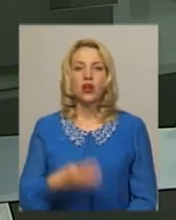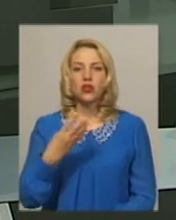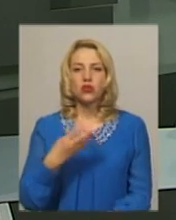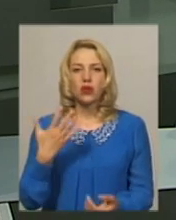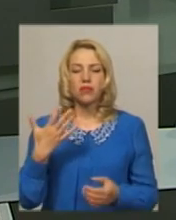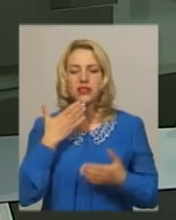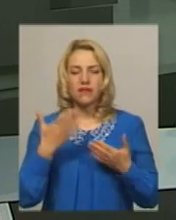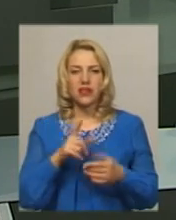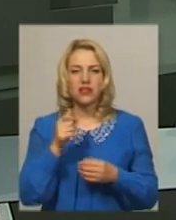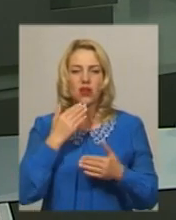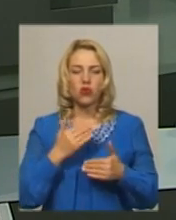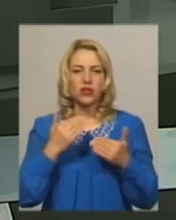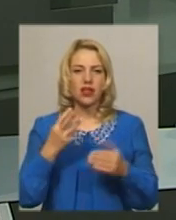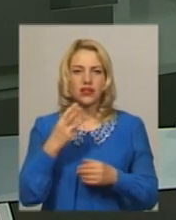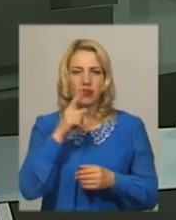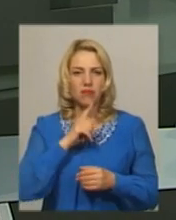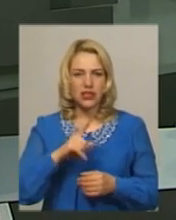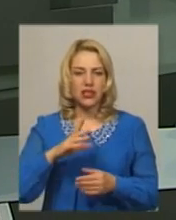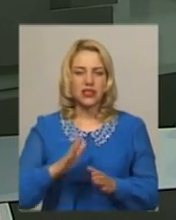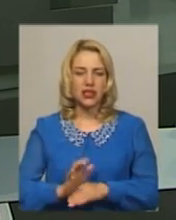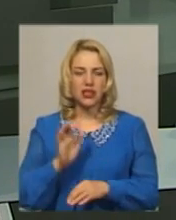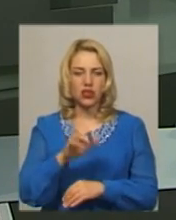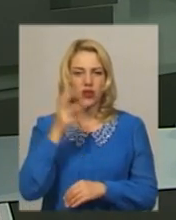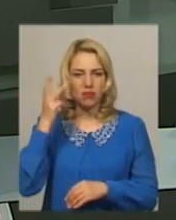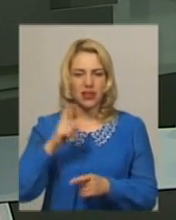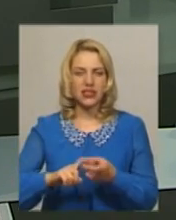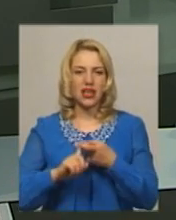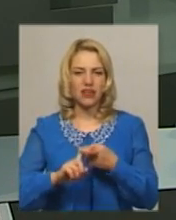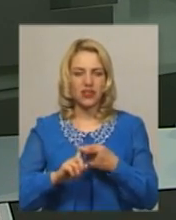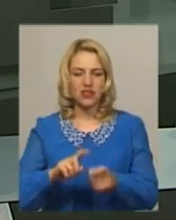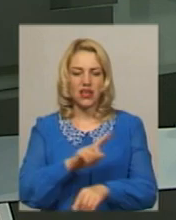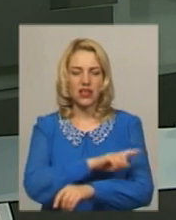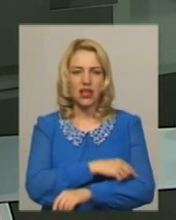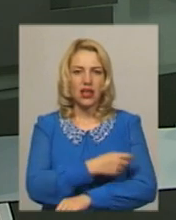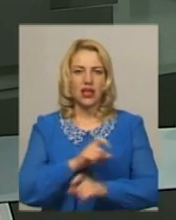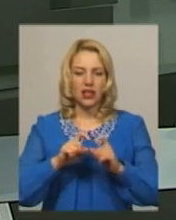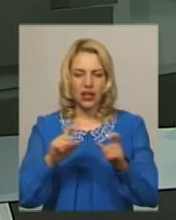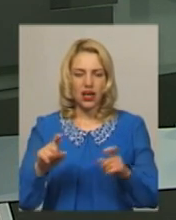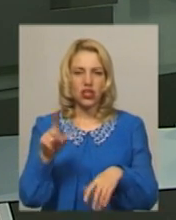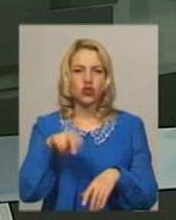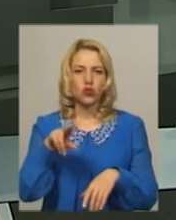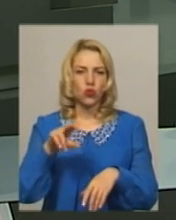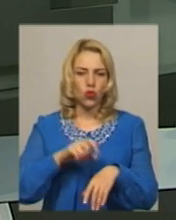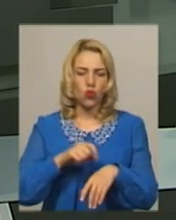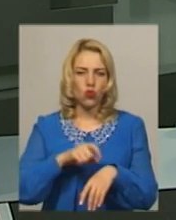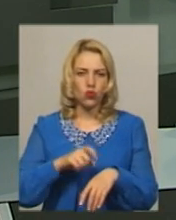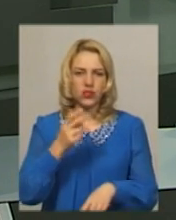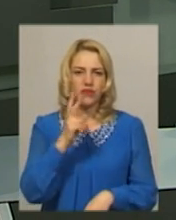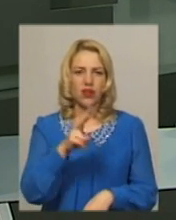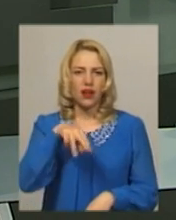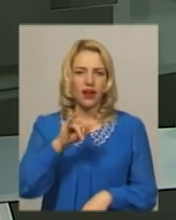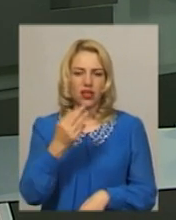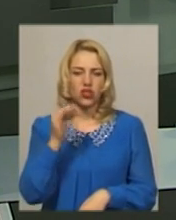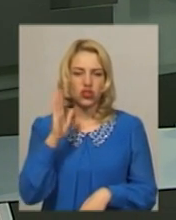45 звернень за останні 3 місяці надійшло до Хмельницької інфекційної лікарні щодо укусів кліщів, розповідає лікар-інфекціоніст